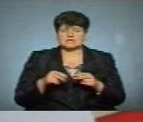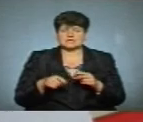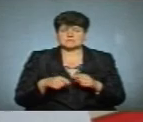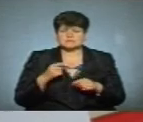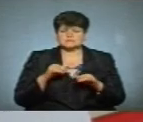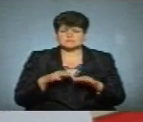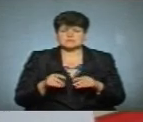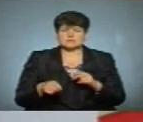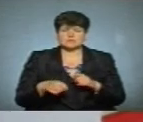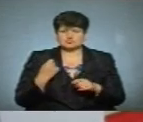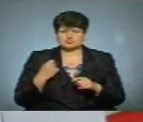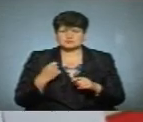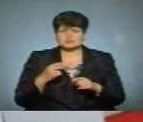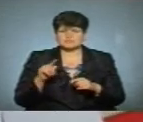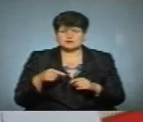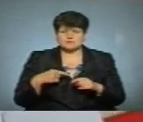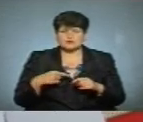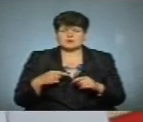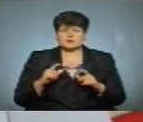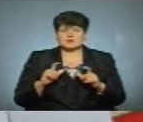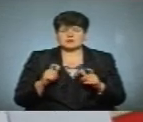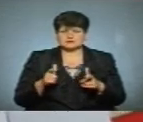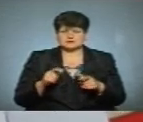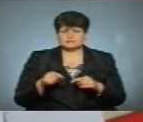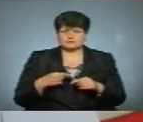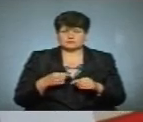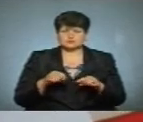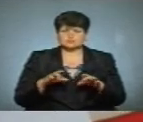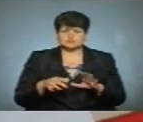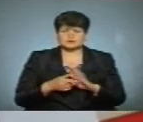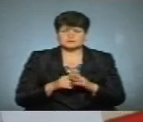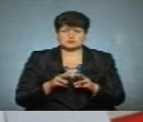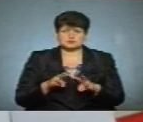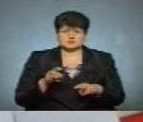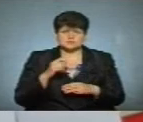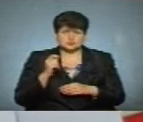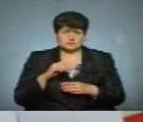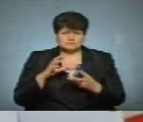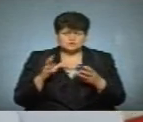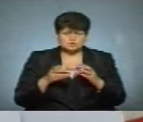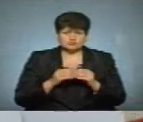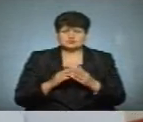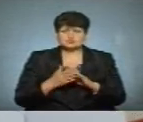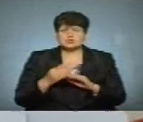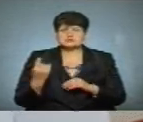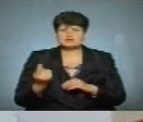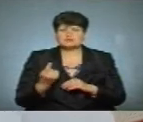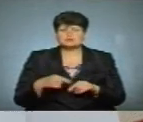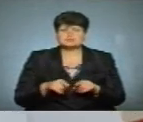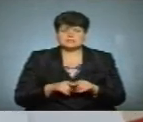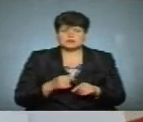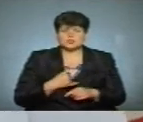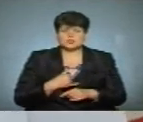вимог адаптивного карантину, а також вимог постанови Кабінету міністрів України. А в цілому ситуація по області така. У